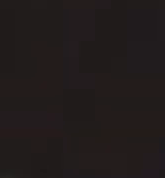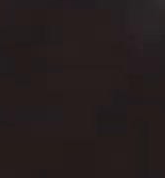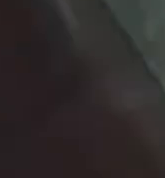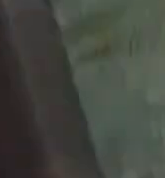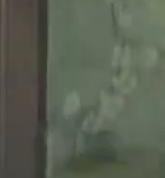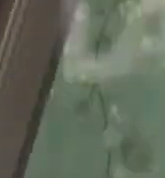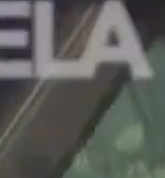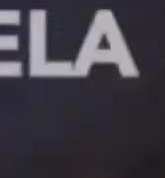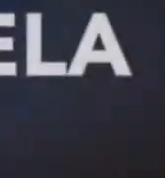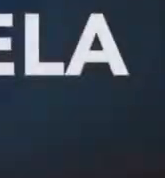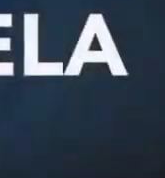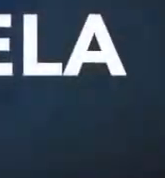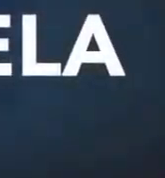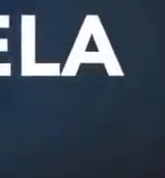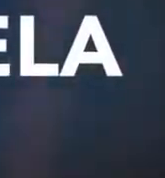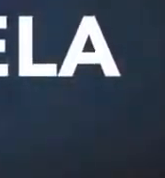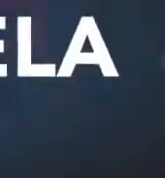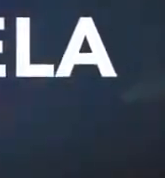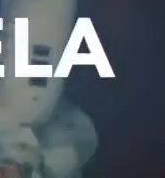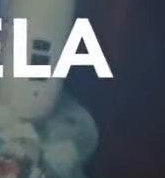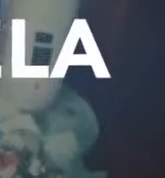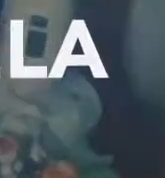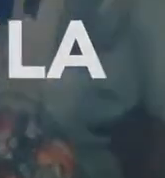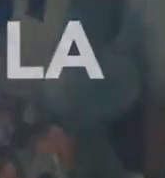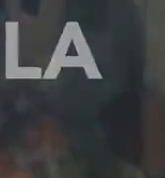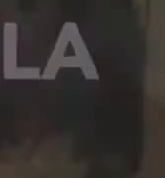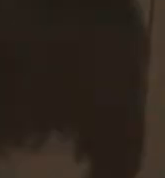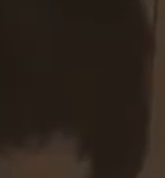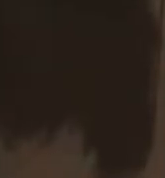misteryo ng Santa Castella.